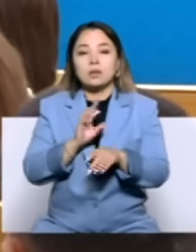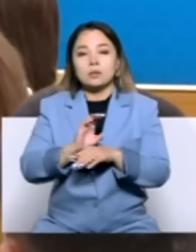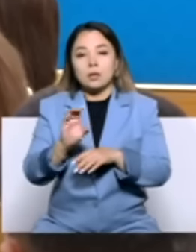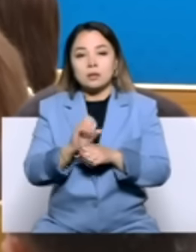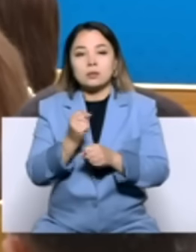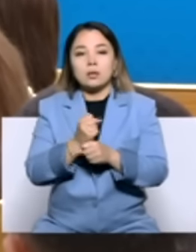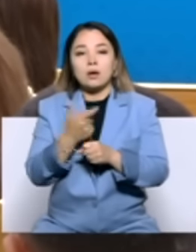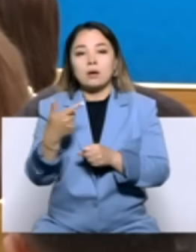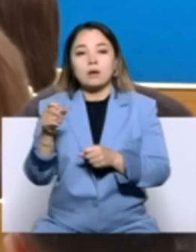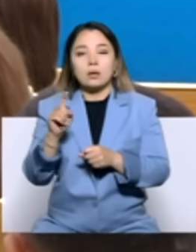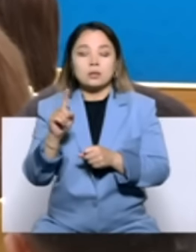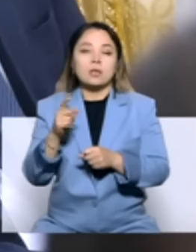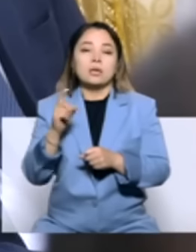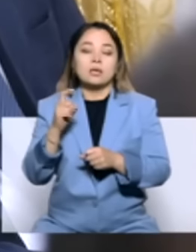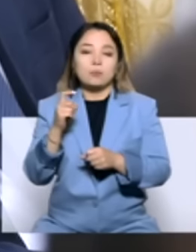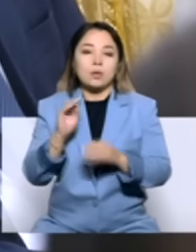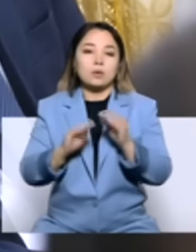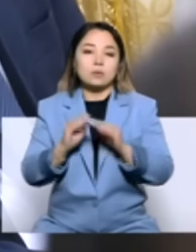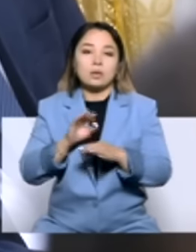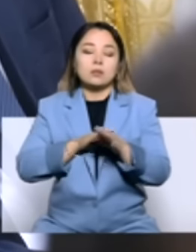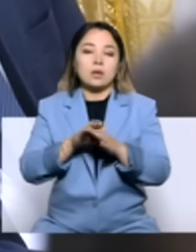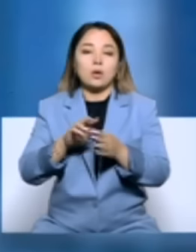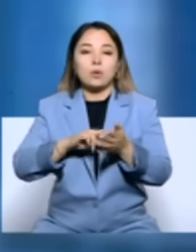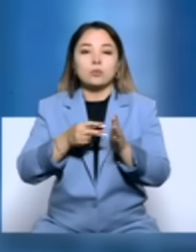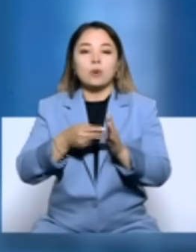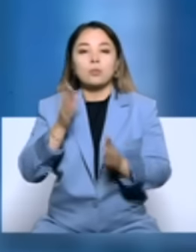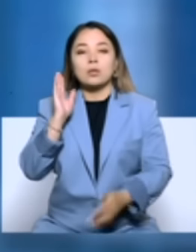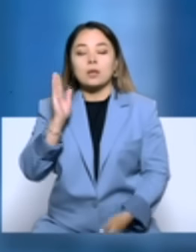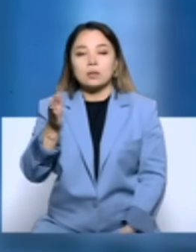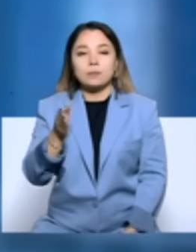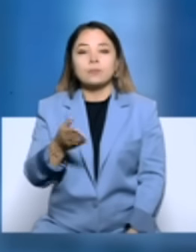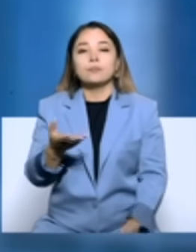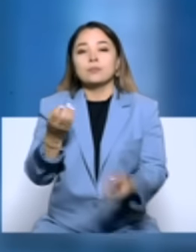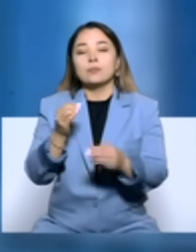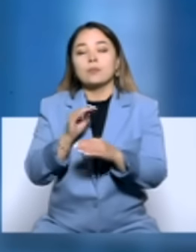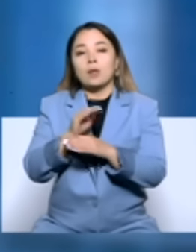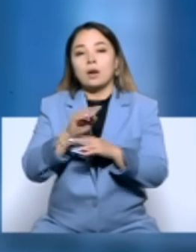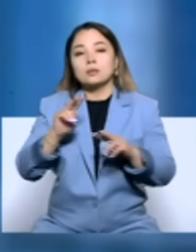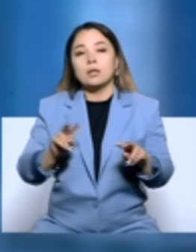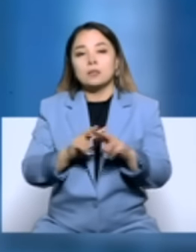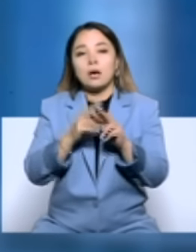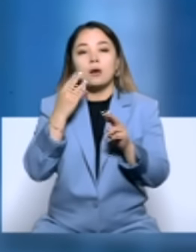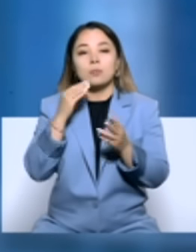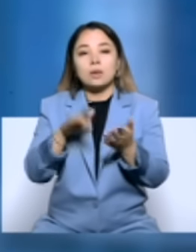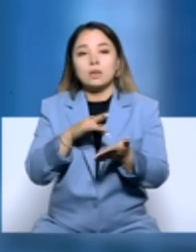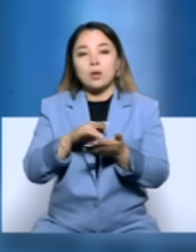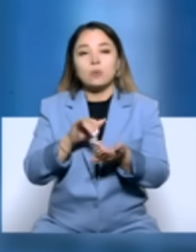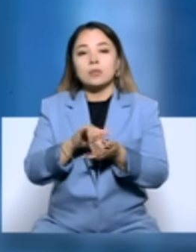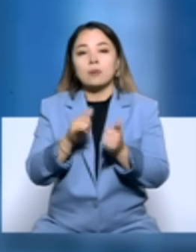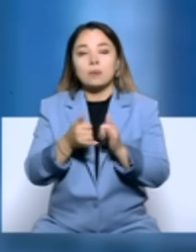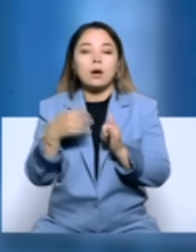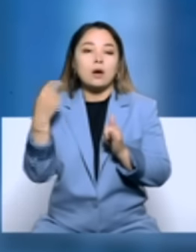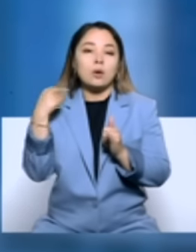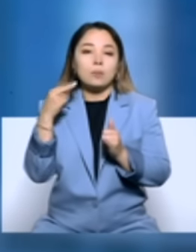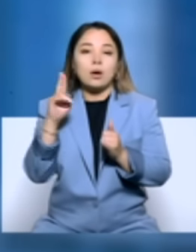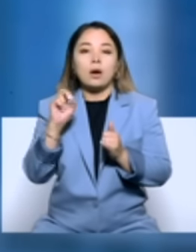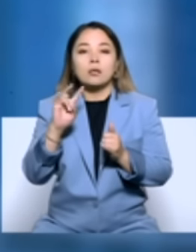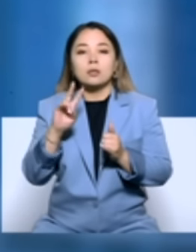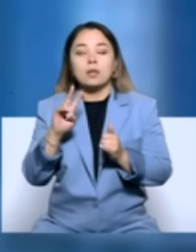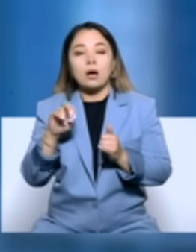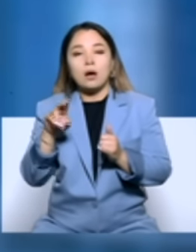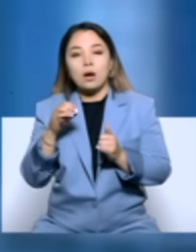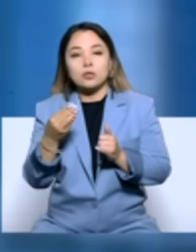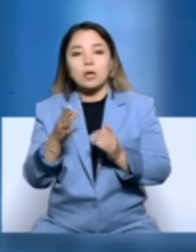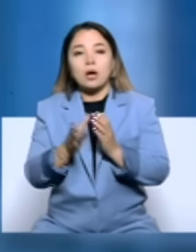интеграция ланған газ химия кешенін салу көзделіп отыр. Және Астана Алматы, Алматы Өскемен, Ақтөбе Қандағаш,